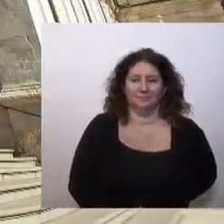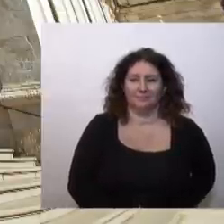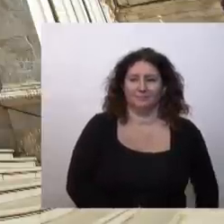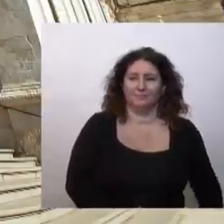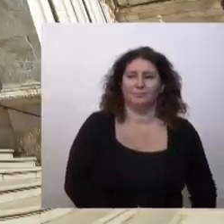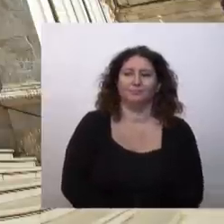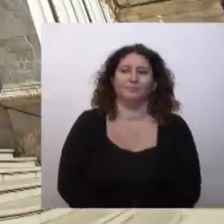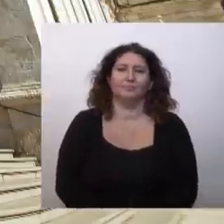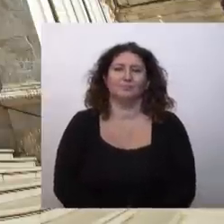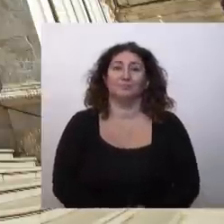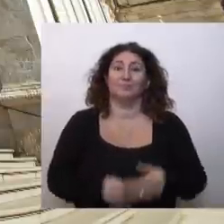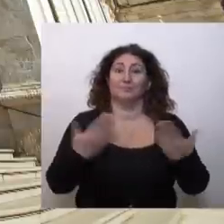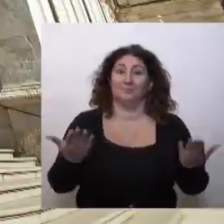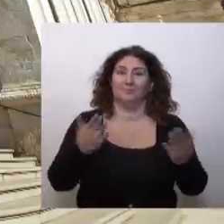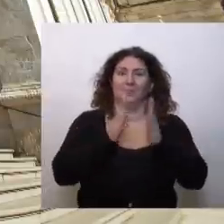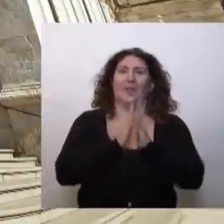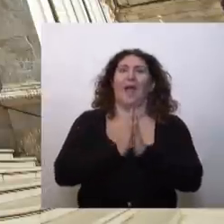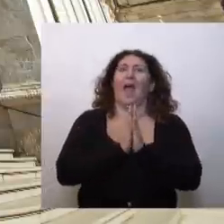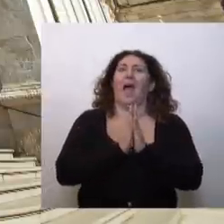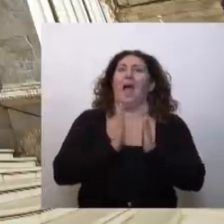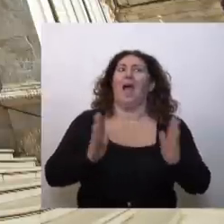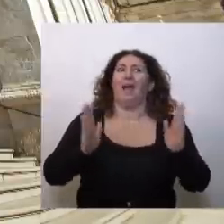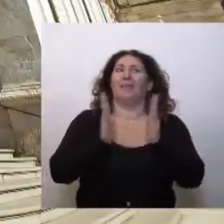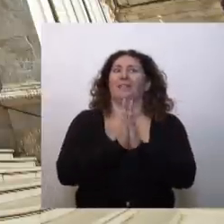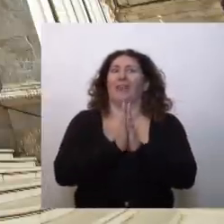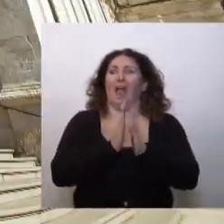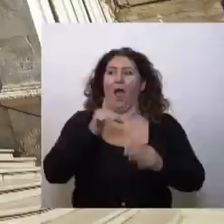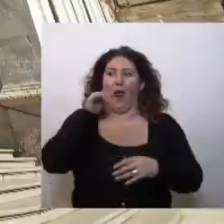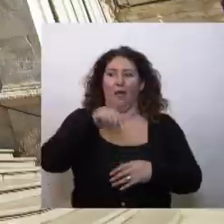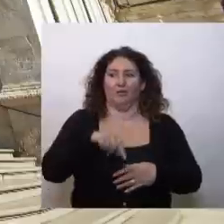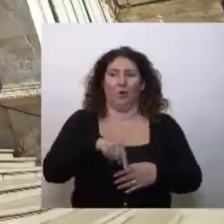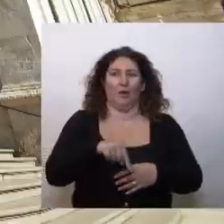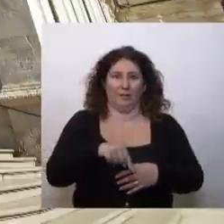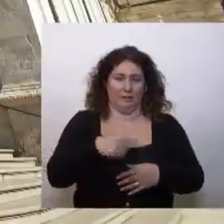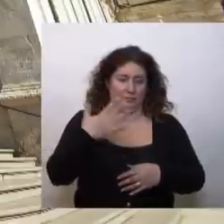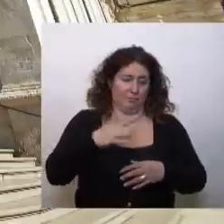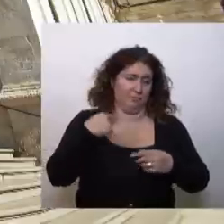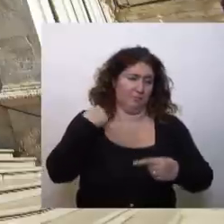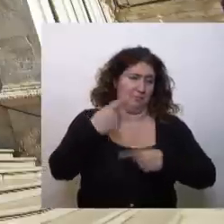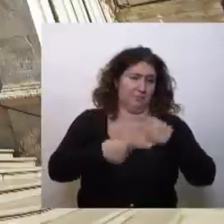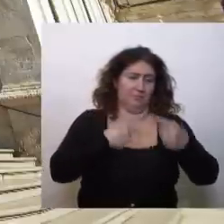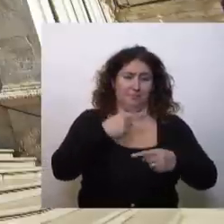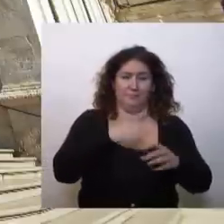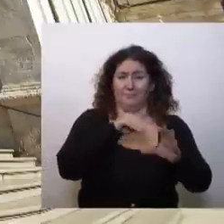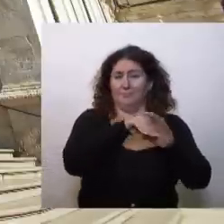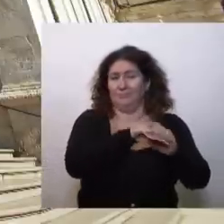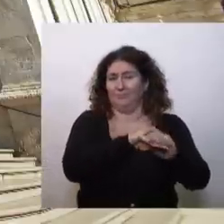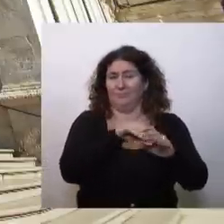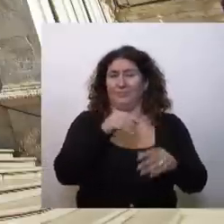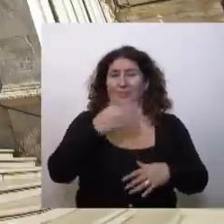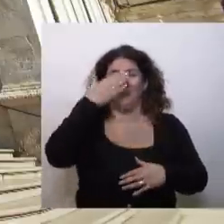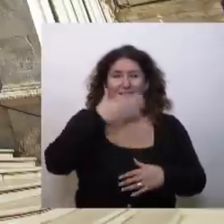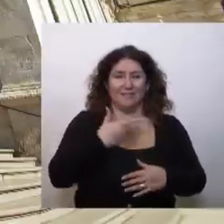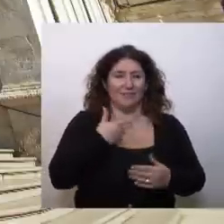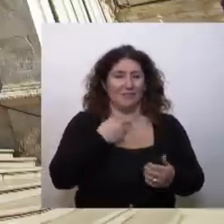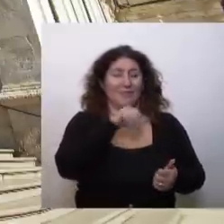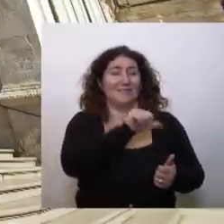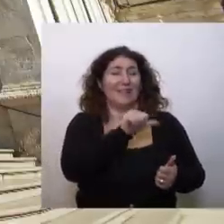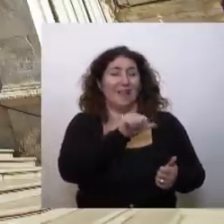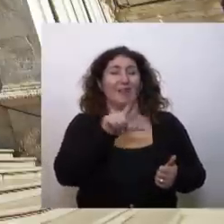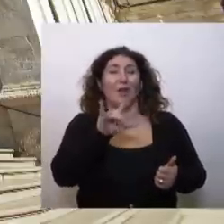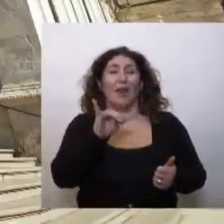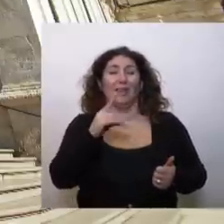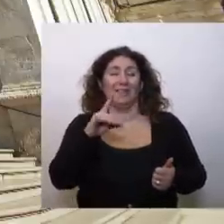Siamo finalmente giunti alla cattedrale di Torino, dove è custodita da secoli la Sindone. E incontriamo Stefano e Lidia. Ciao